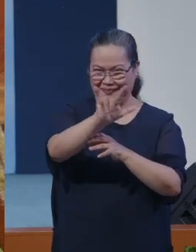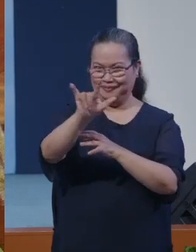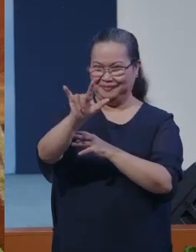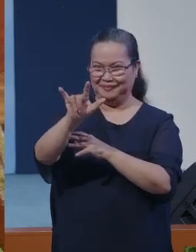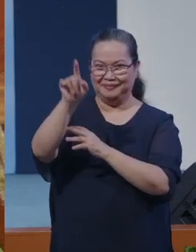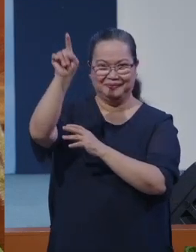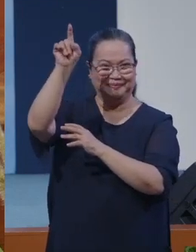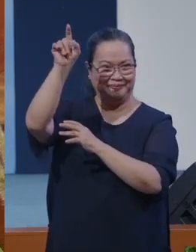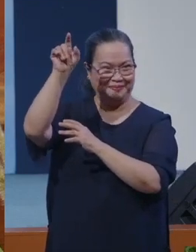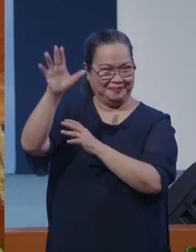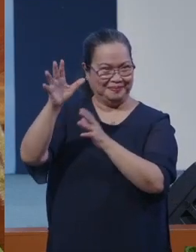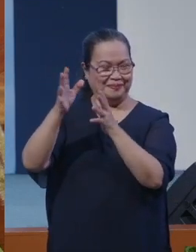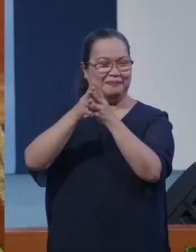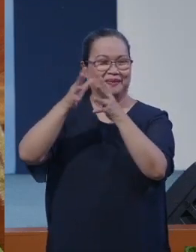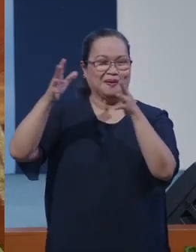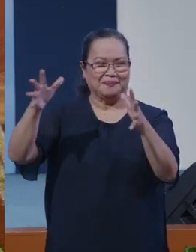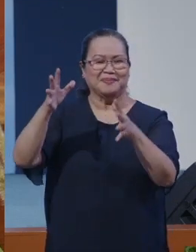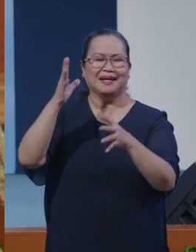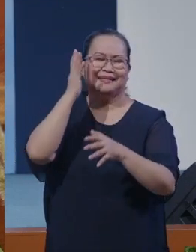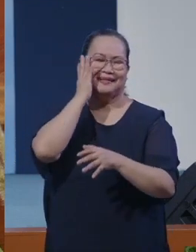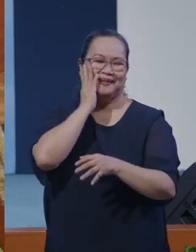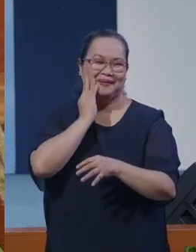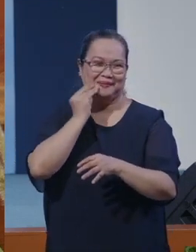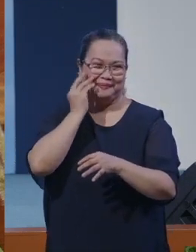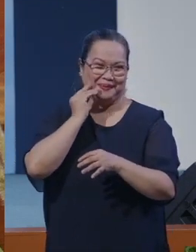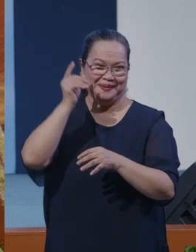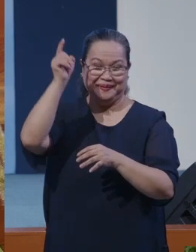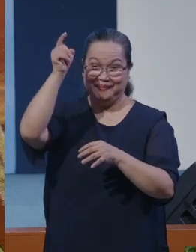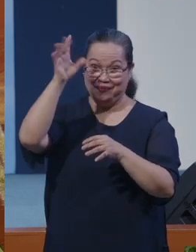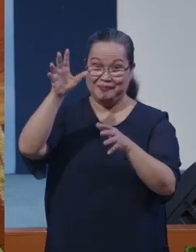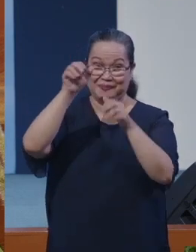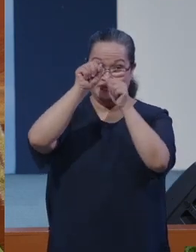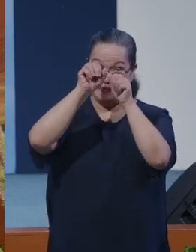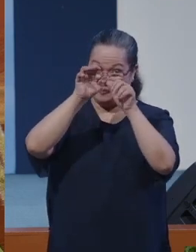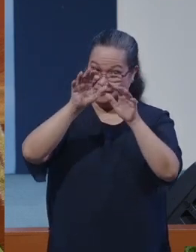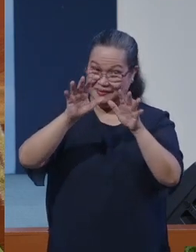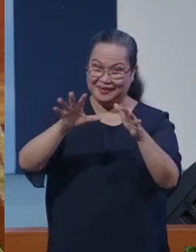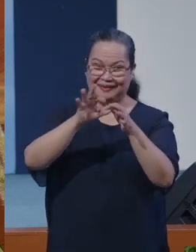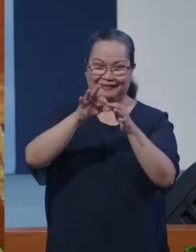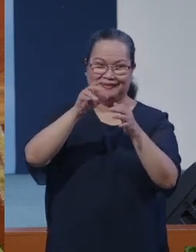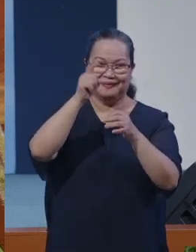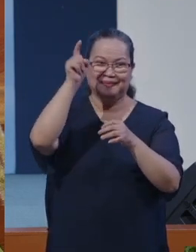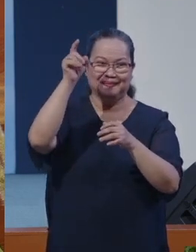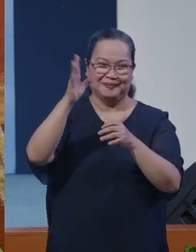pag-ibig niya'y lasapin, ang pag-ibig niya'y